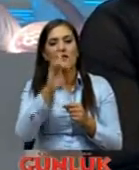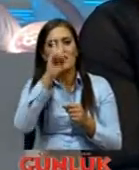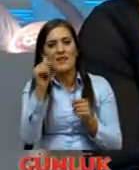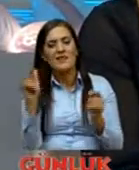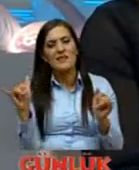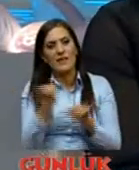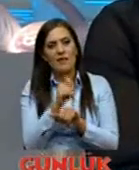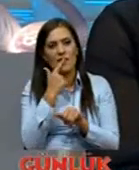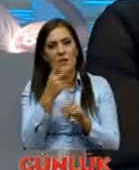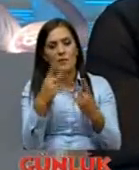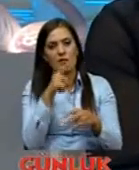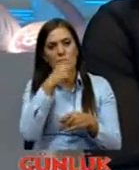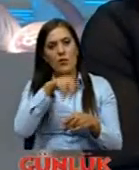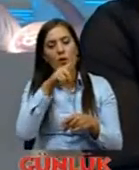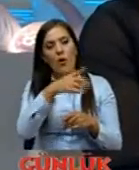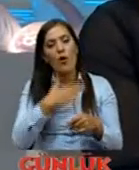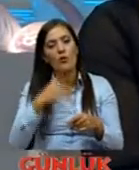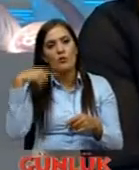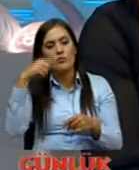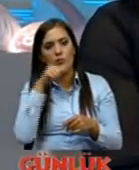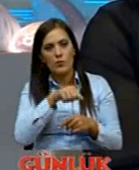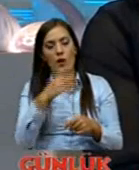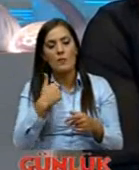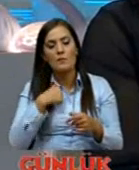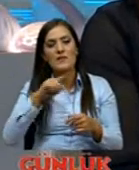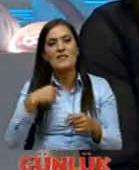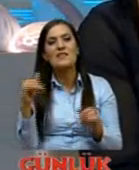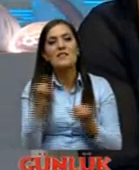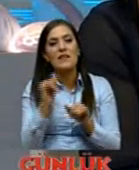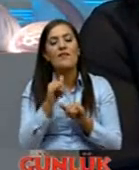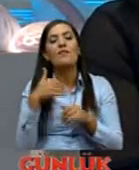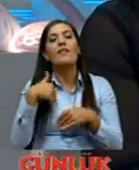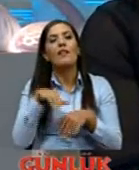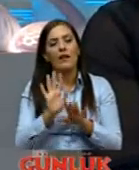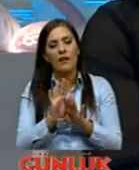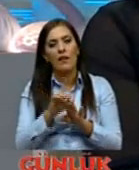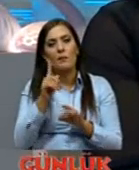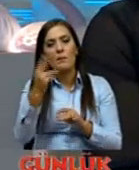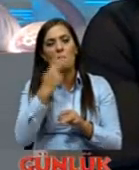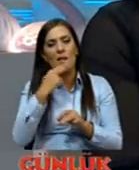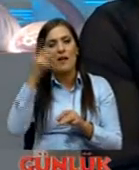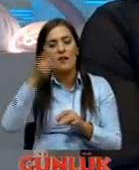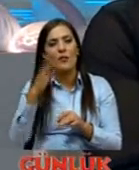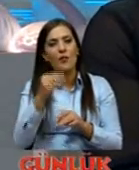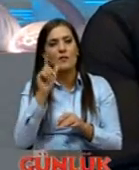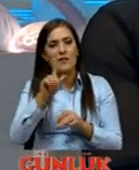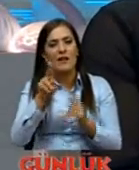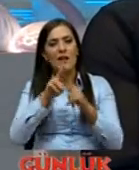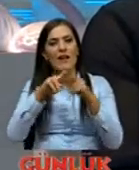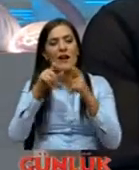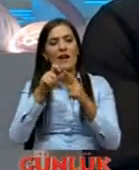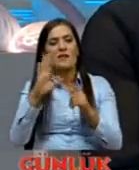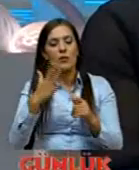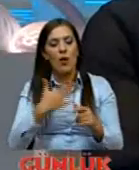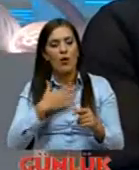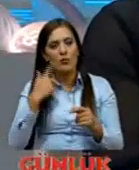Sadece zayıflık diyebiliriz. Onlardaki ön plan bu. Ama bizde daha çok zayıflıktan ziyade bir bayanda olması gereken kas